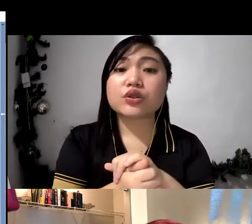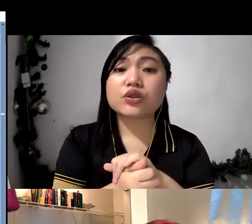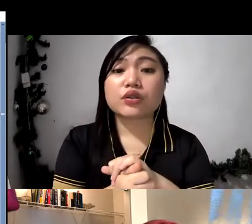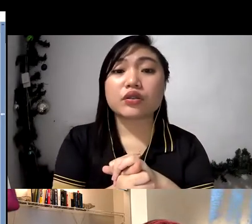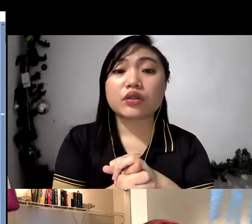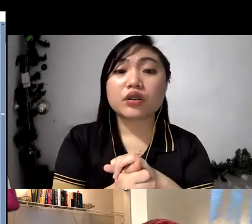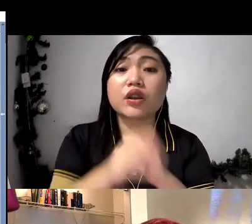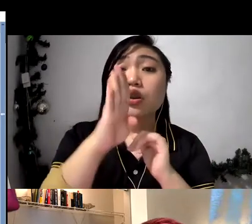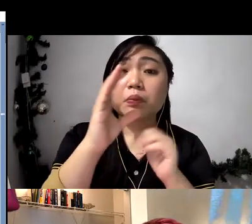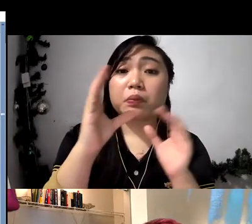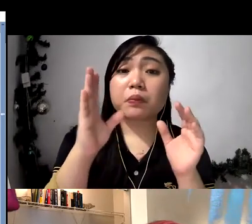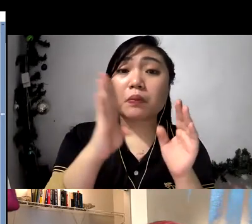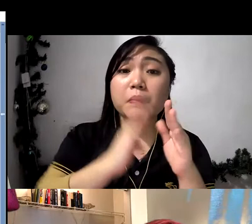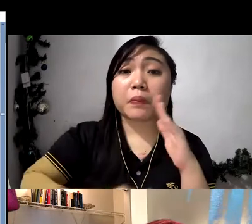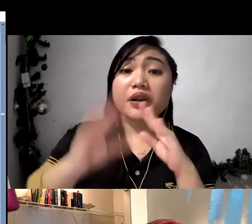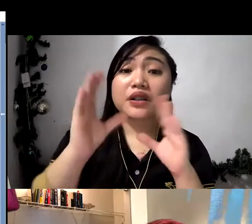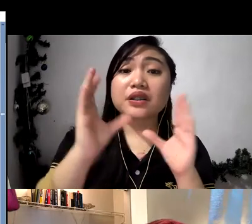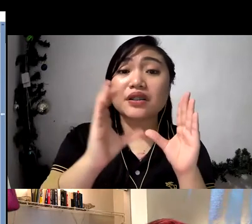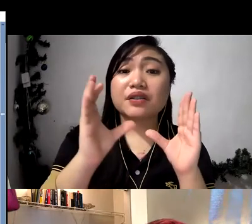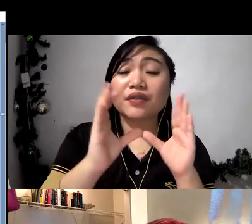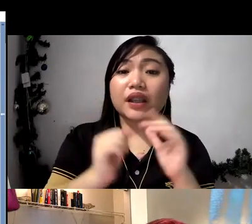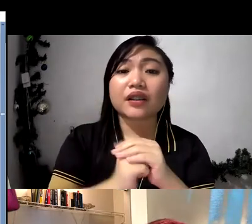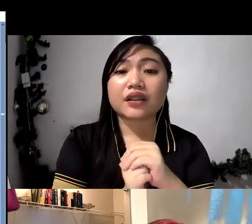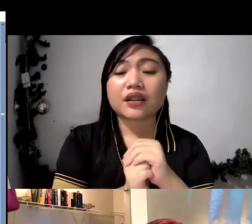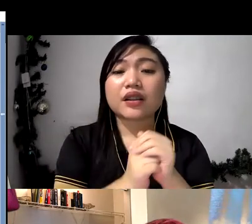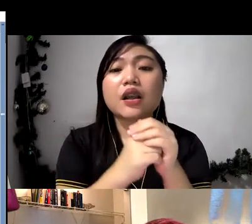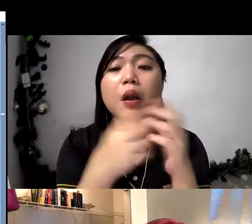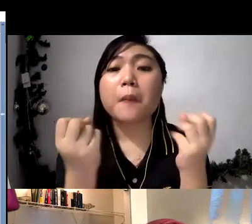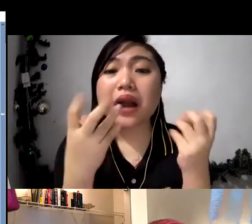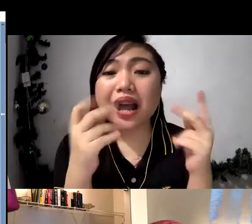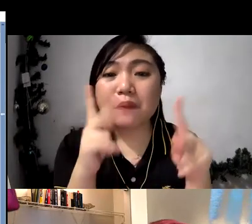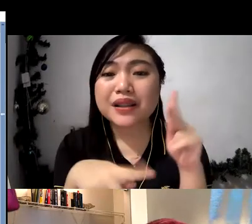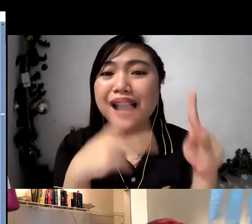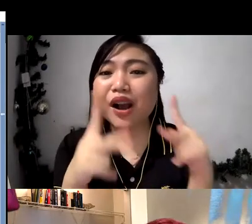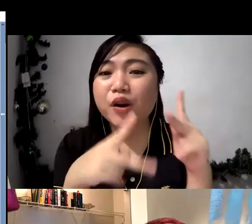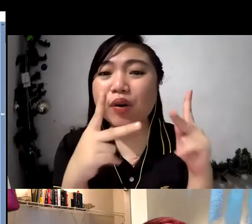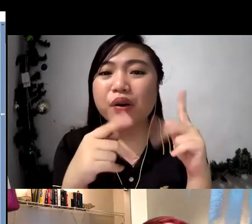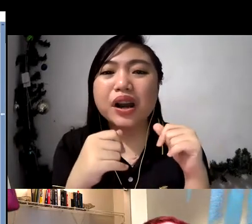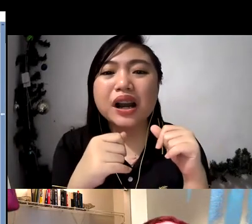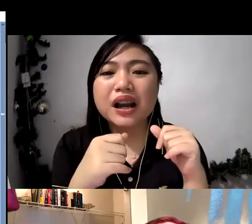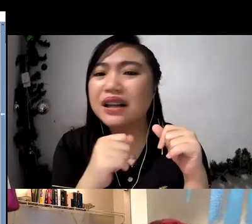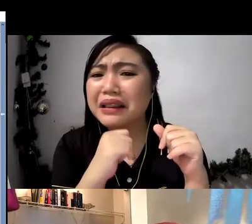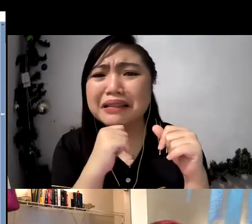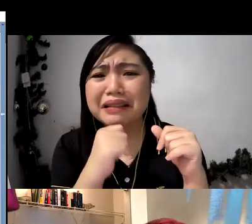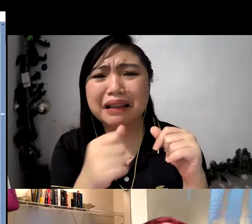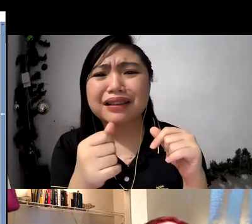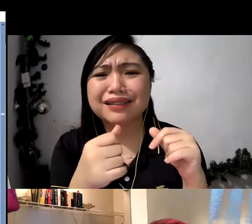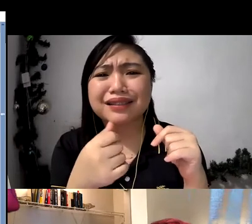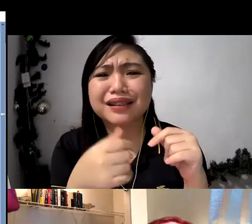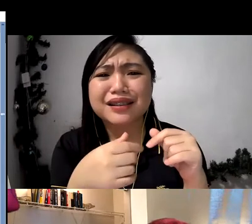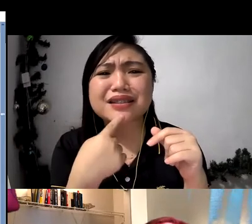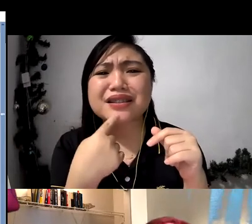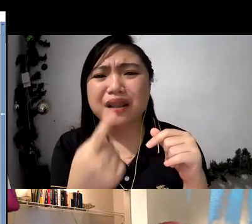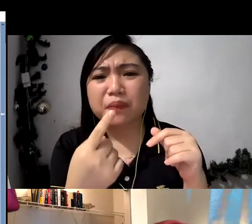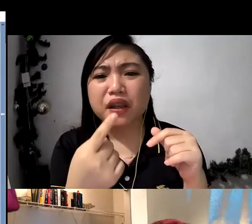birth certificate. Pero hindi yan ginagawa, no. And many people who have intersex condition will not dare go out and tell the people